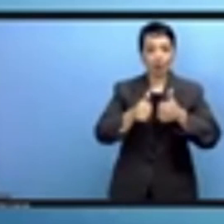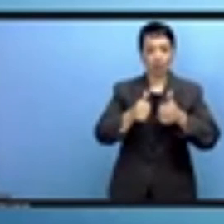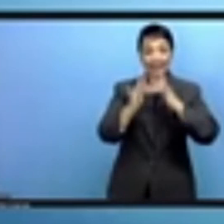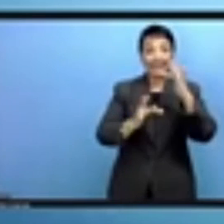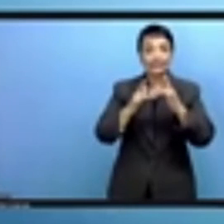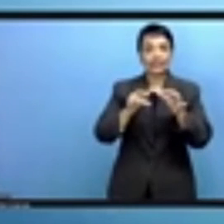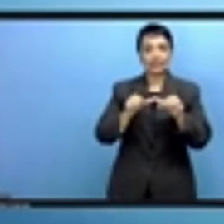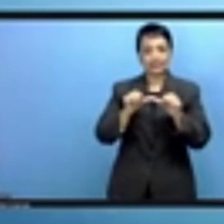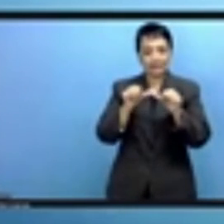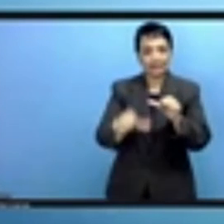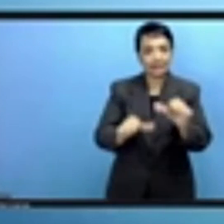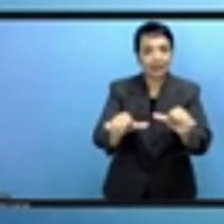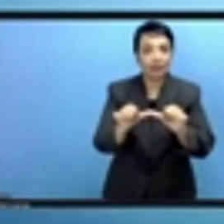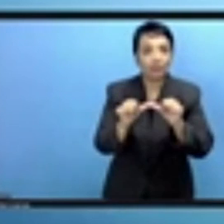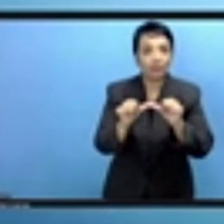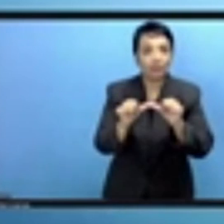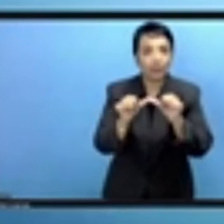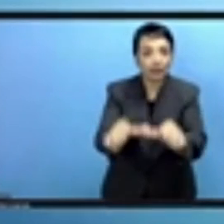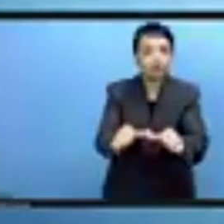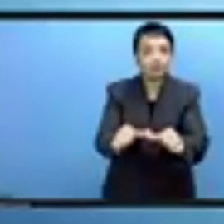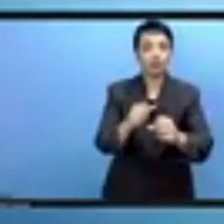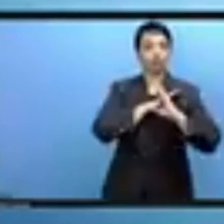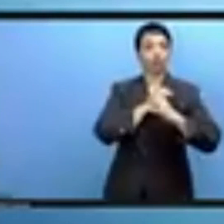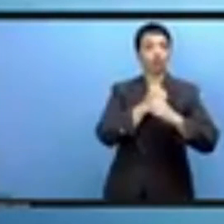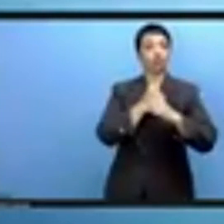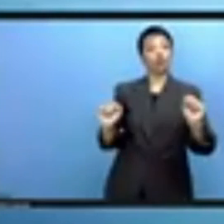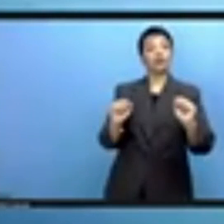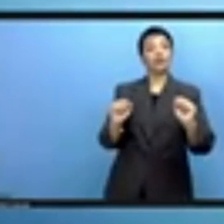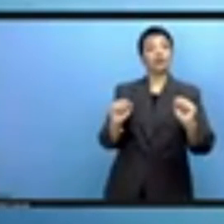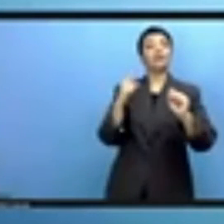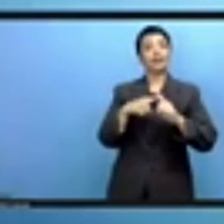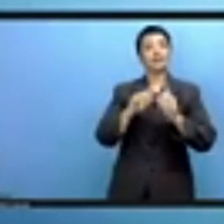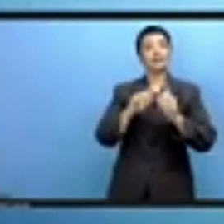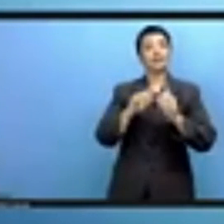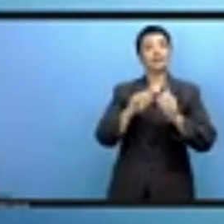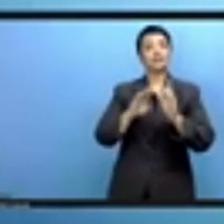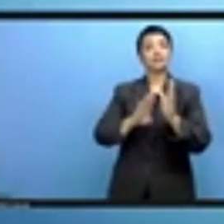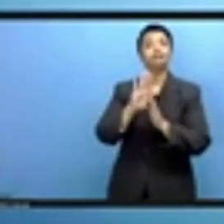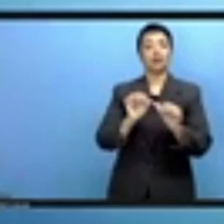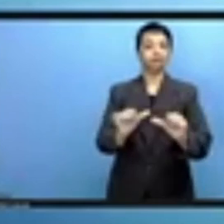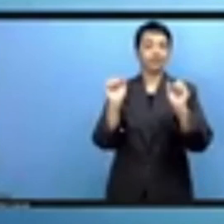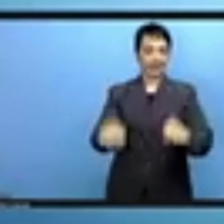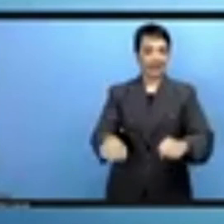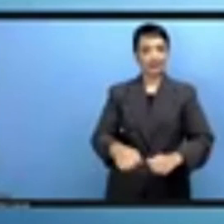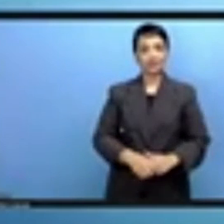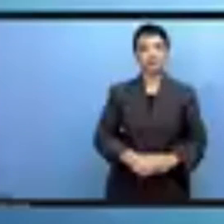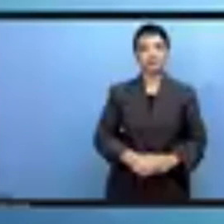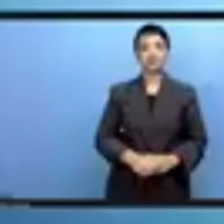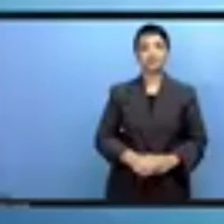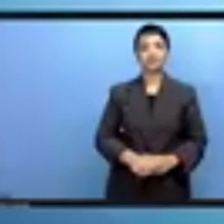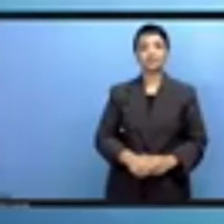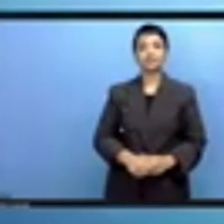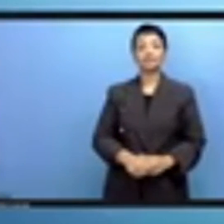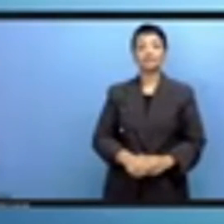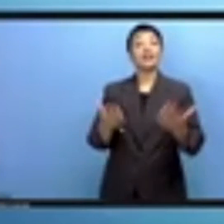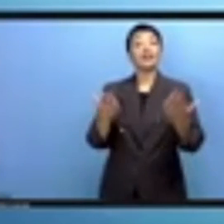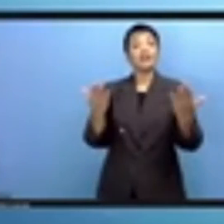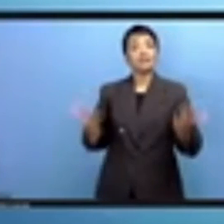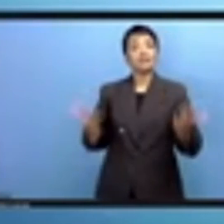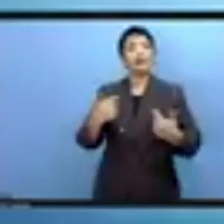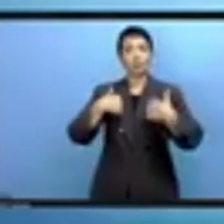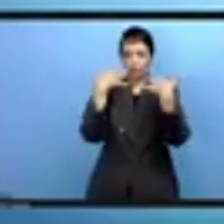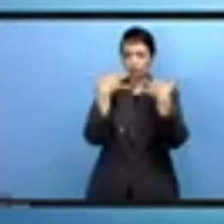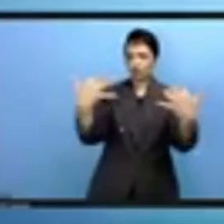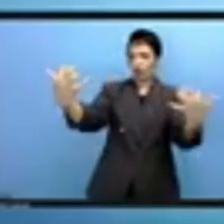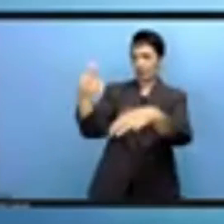IGF 论坛为我们铺平了一条探讨和探索的道路，实